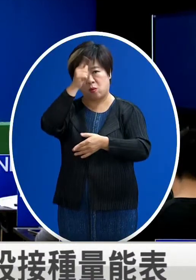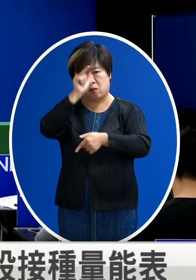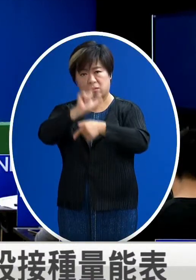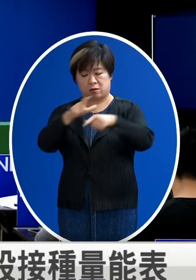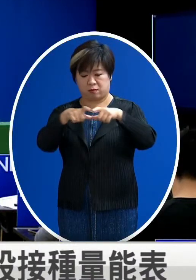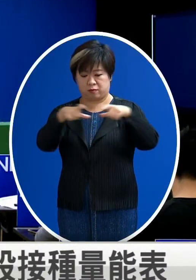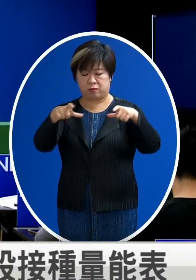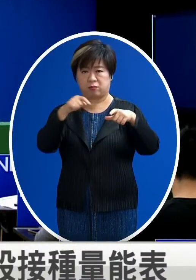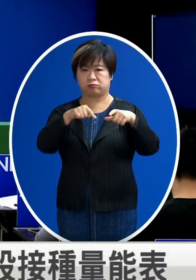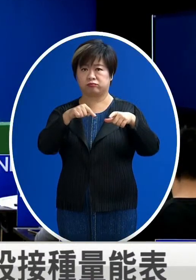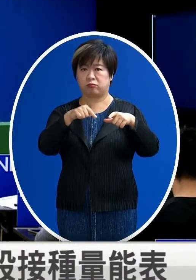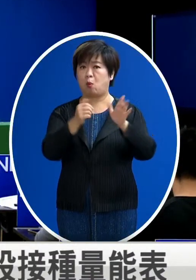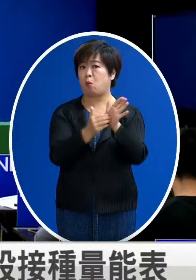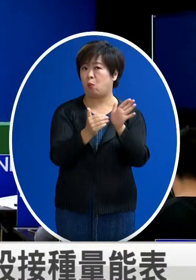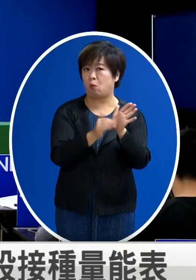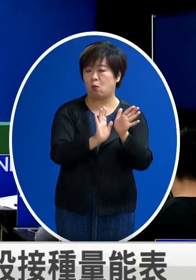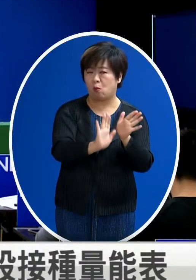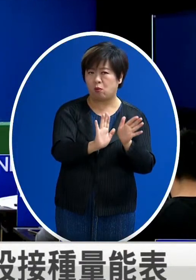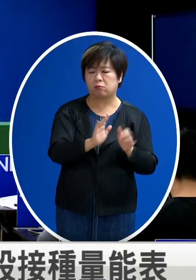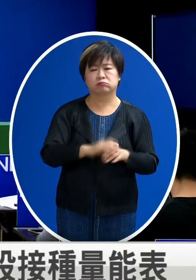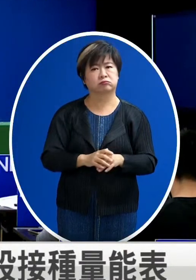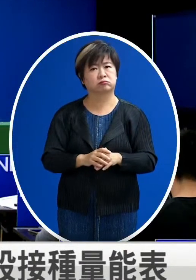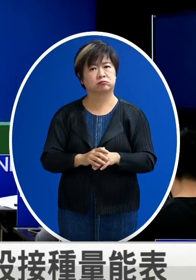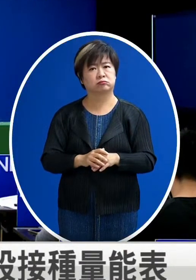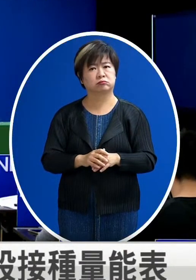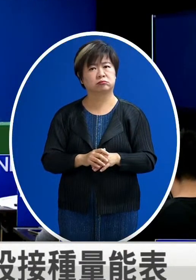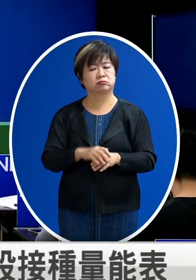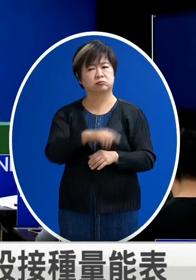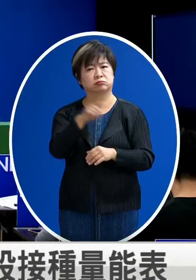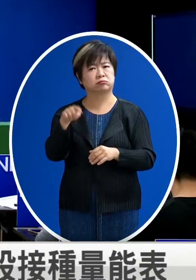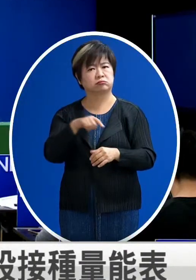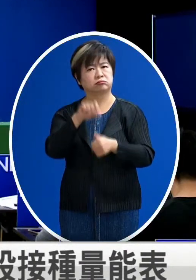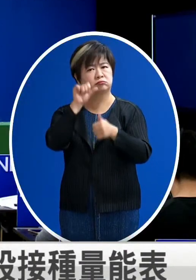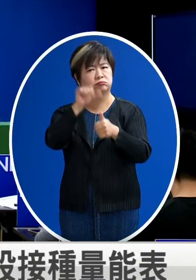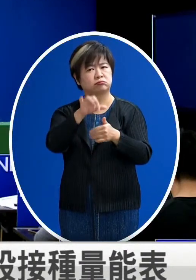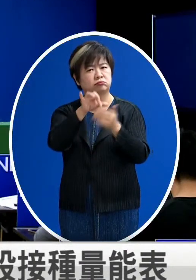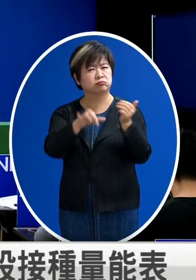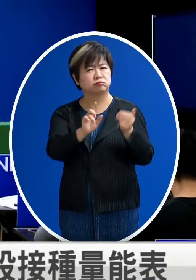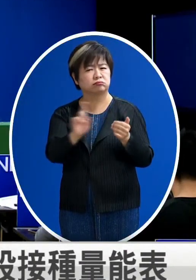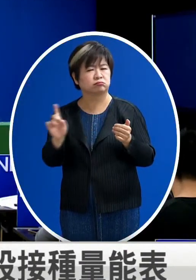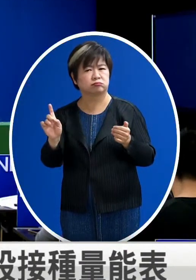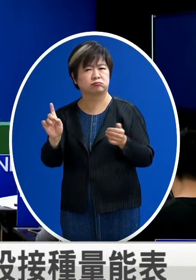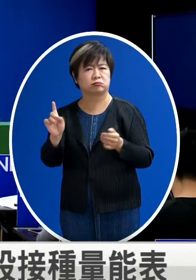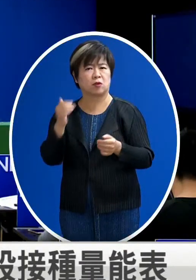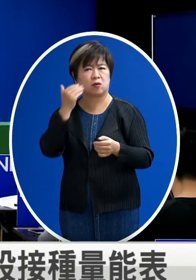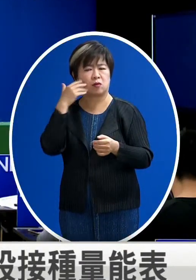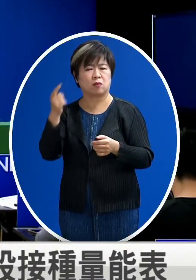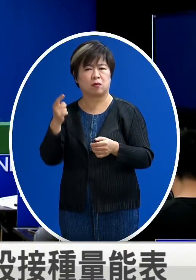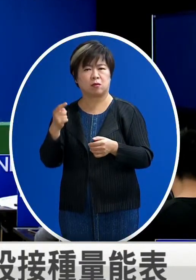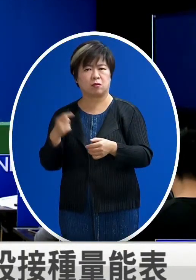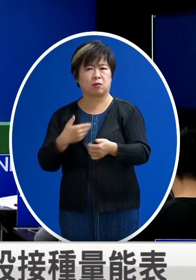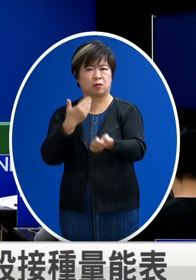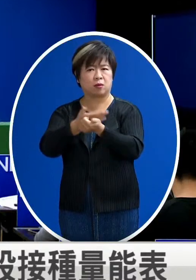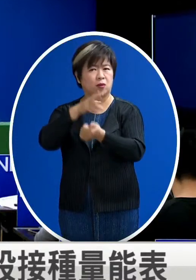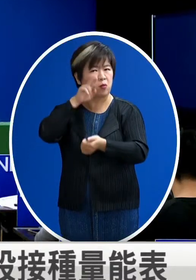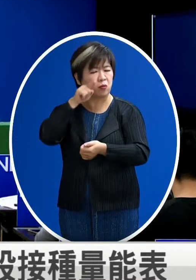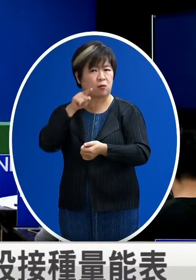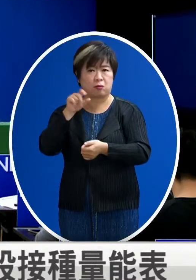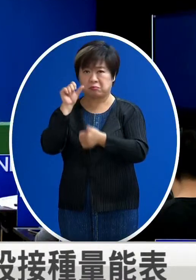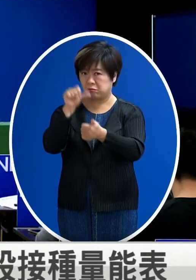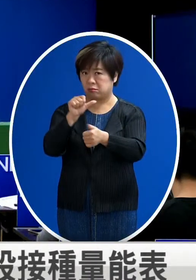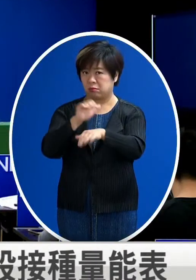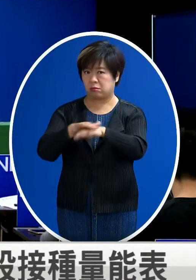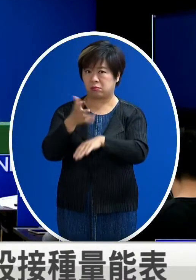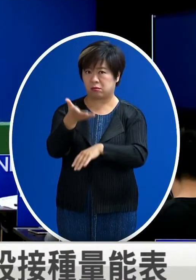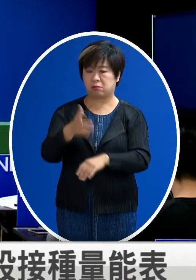的这个民众啊，他我们会有一些什么法则吗？那对于核发的这个机关也会有一些惩处吗？